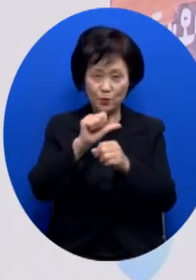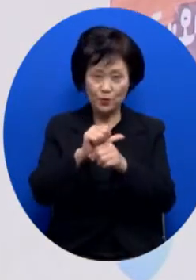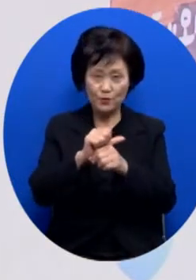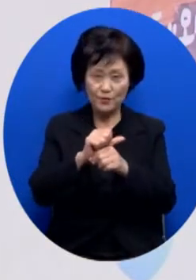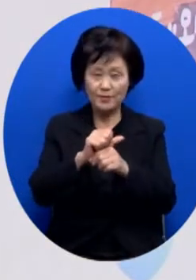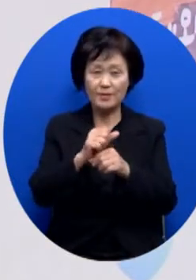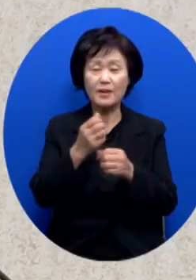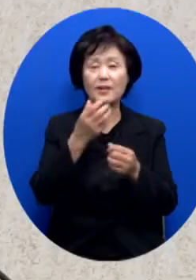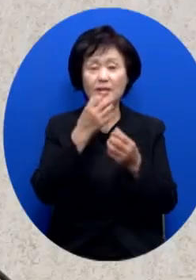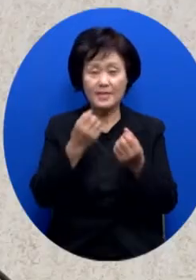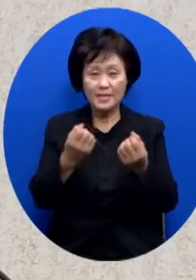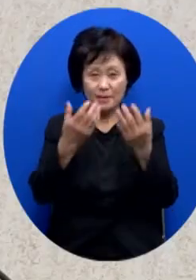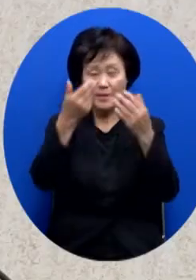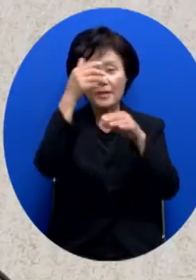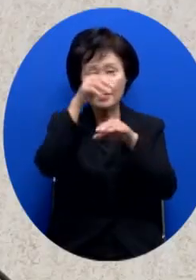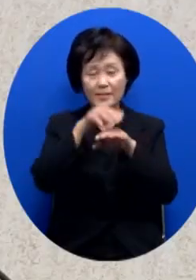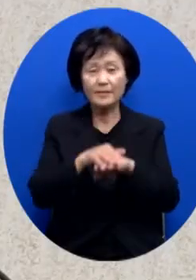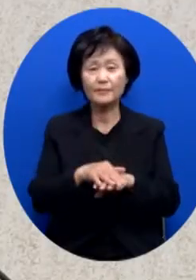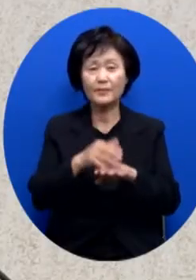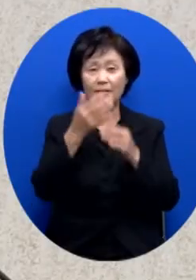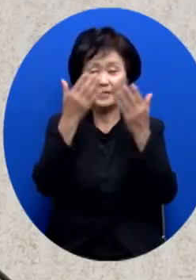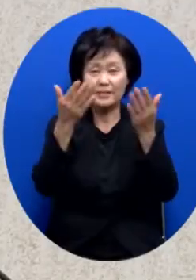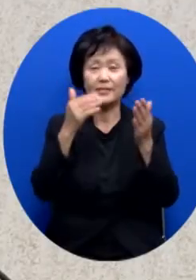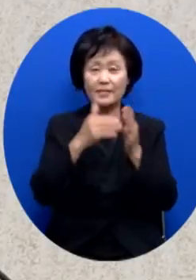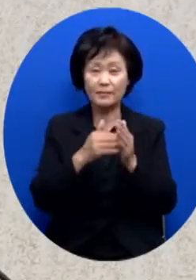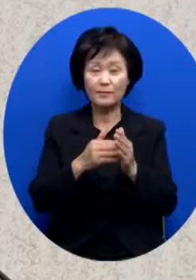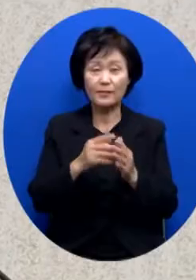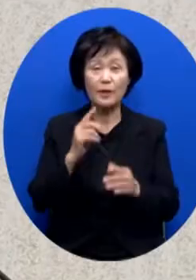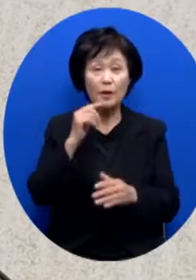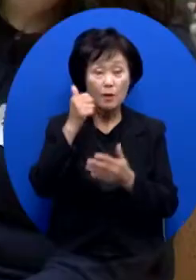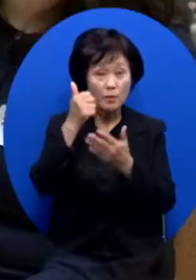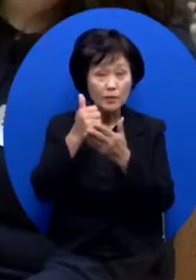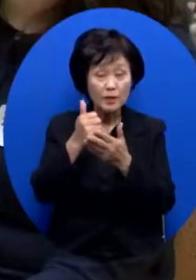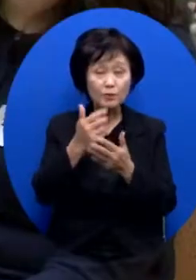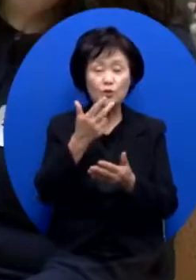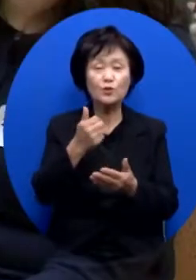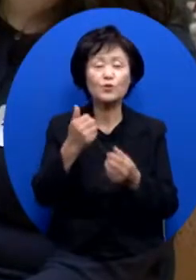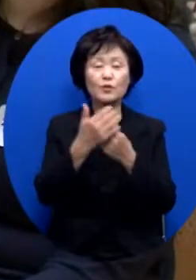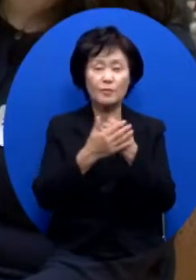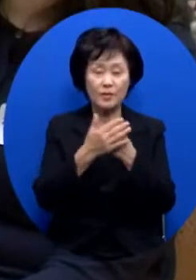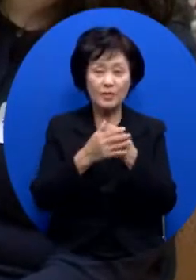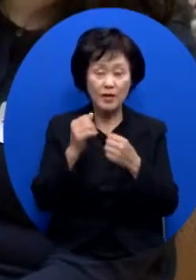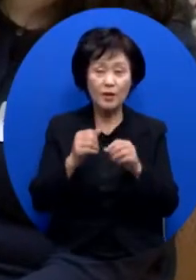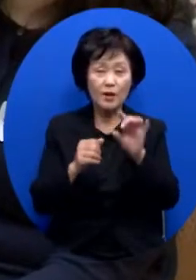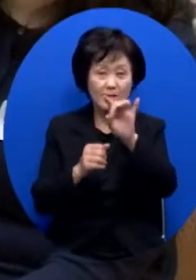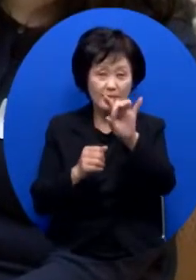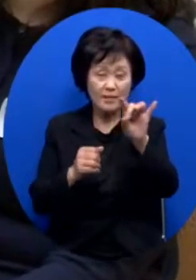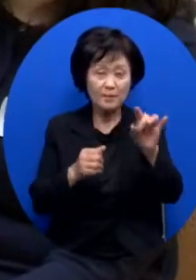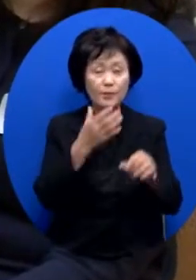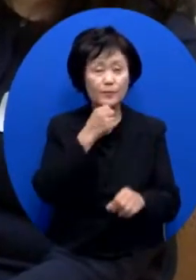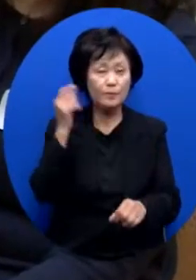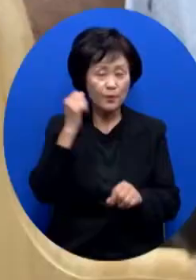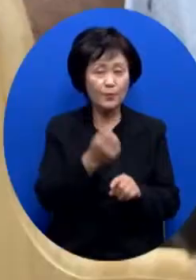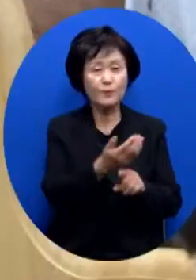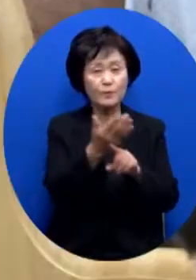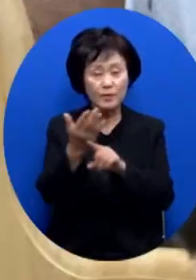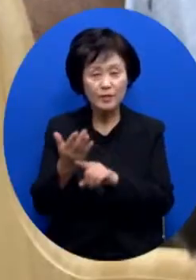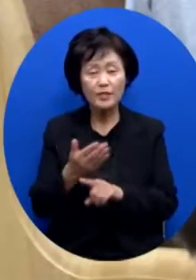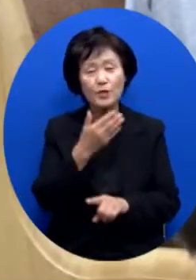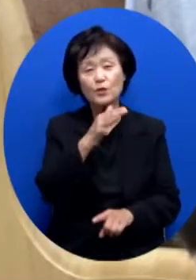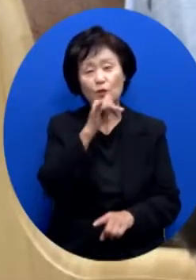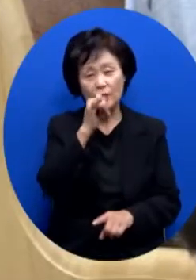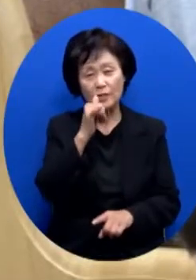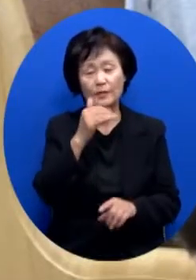기념사를 전한 JDM 대표 윤태우 목사는 주님의 은혜로 한 사람 한 영혼을 위해 복음을 전할 수 있었다며 모임을